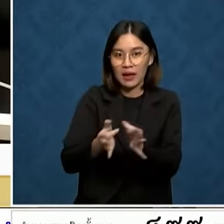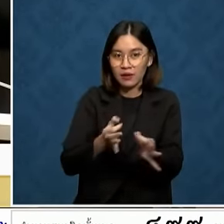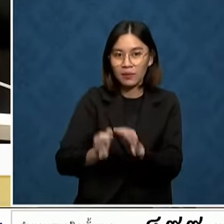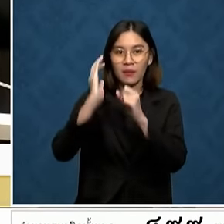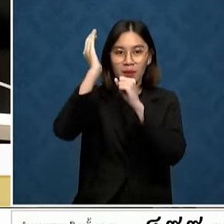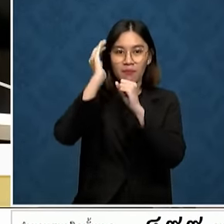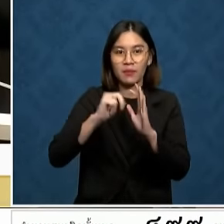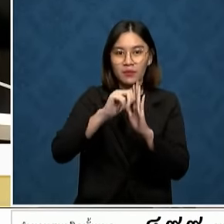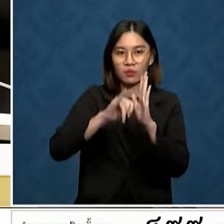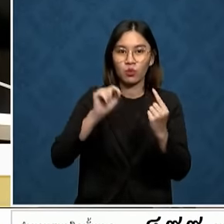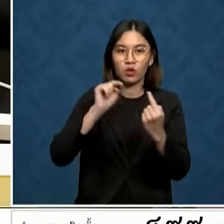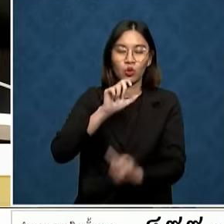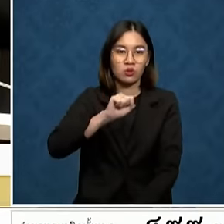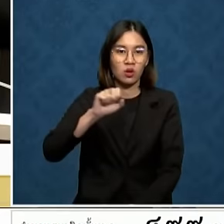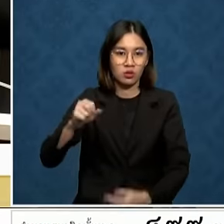และถแหลงนโย